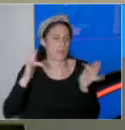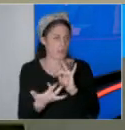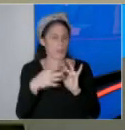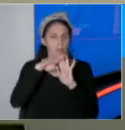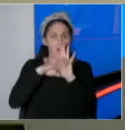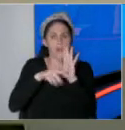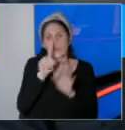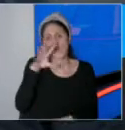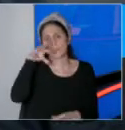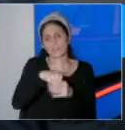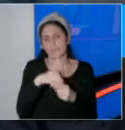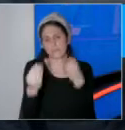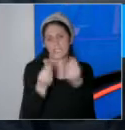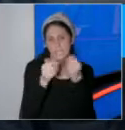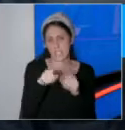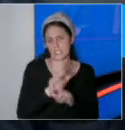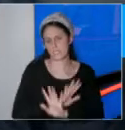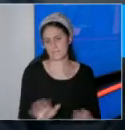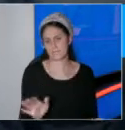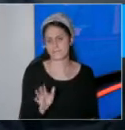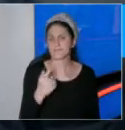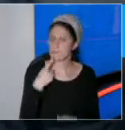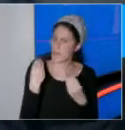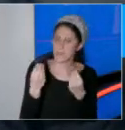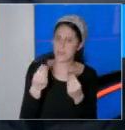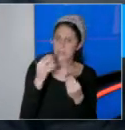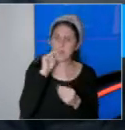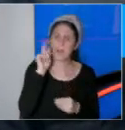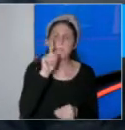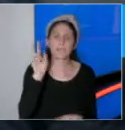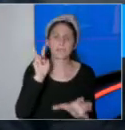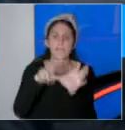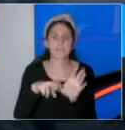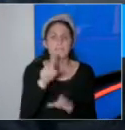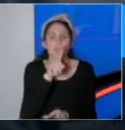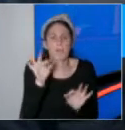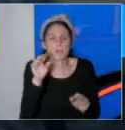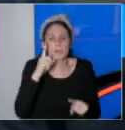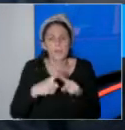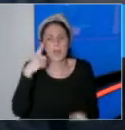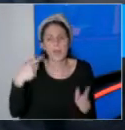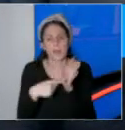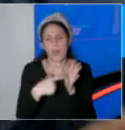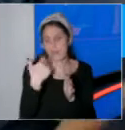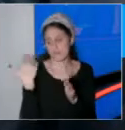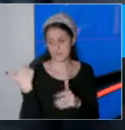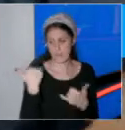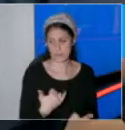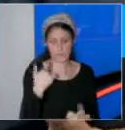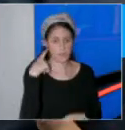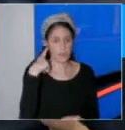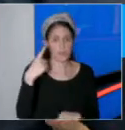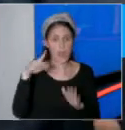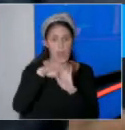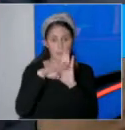לא משחקים יותר בצבעים האלו. עוד מעט נדבר מי עוד מצטרף לך, אבל זה לא לגמרי מדויק, מכיוון שעכשיו אנחנו שומעים